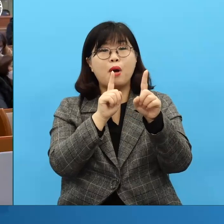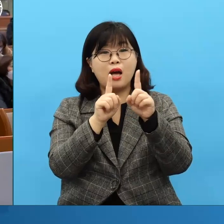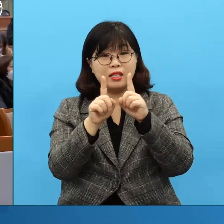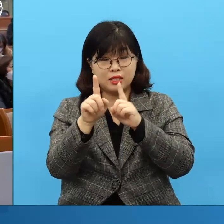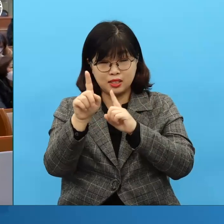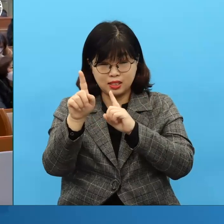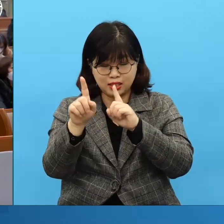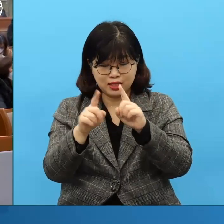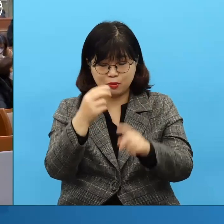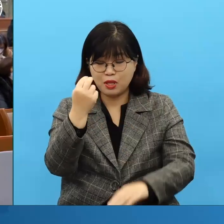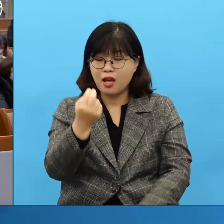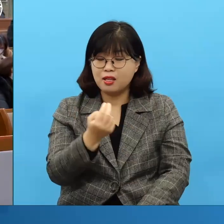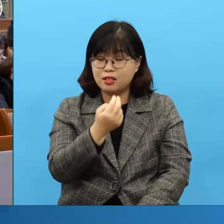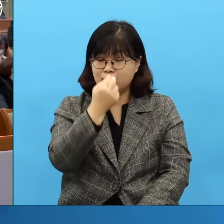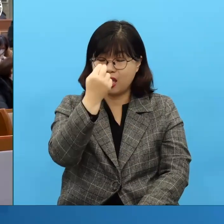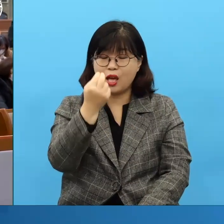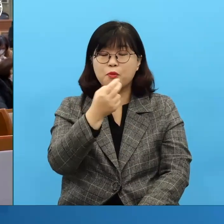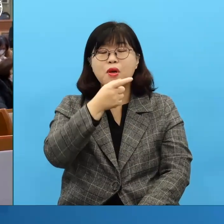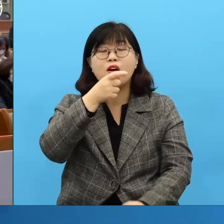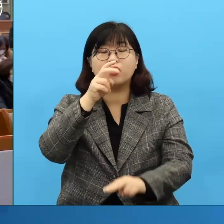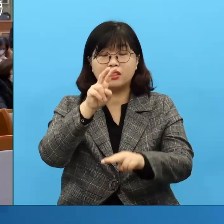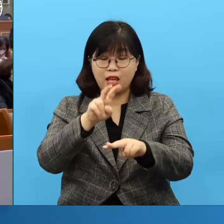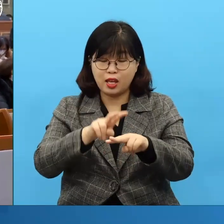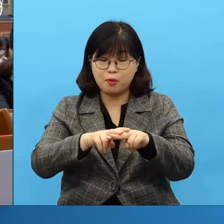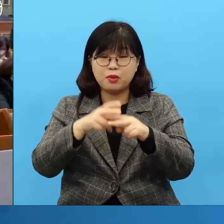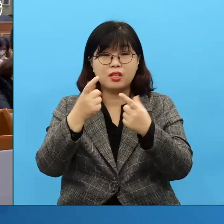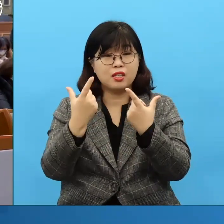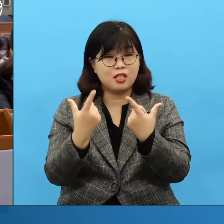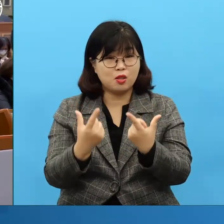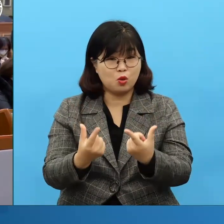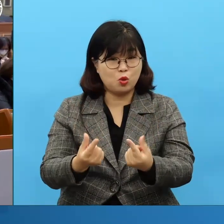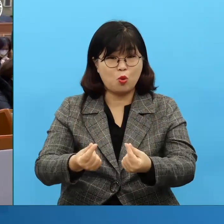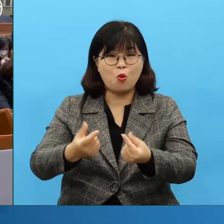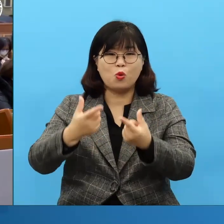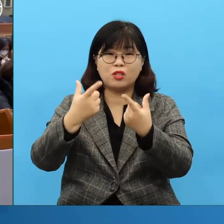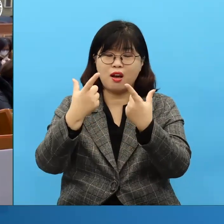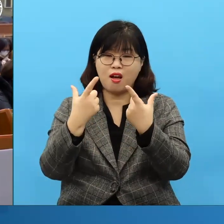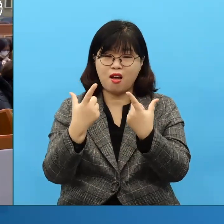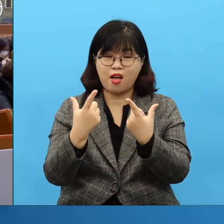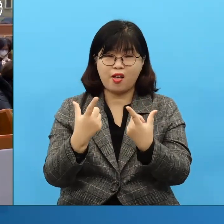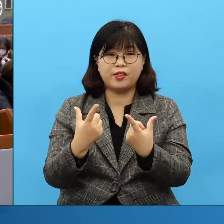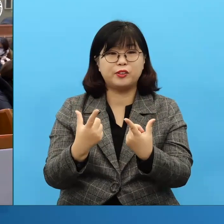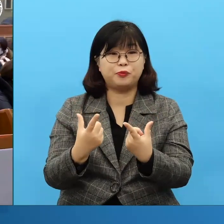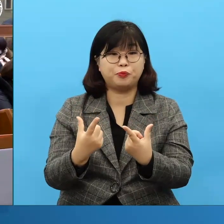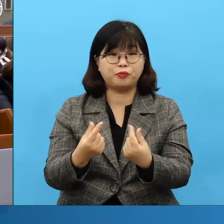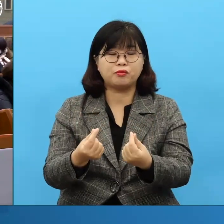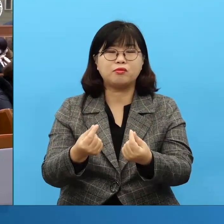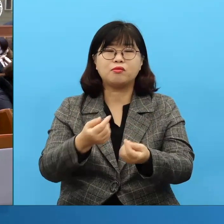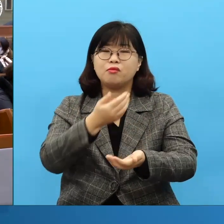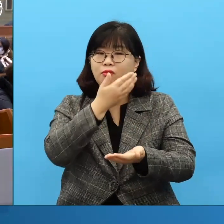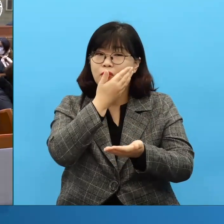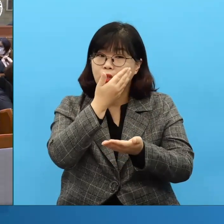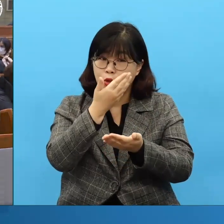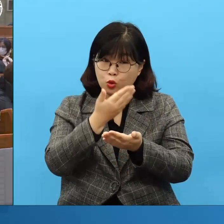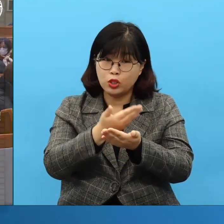귀한 말씀 2절 고백합니다. 귀한 주님의 말씀을